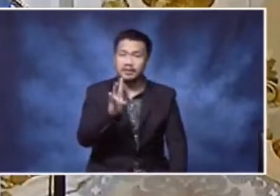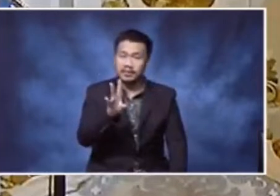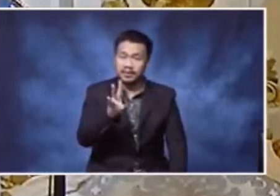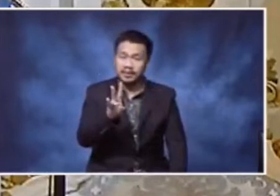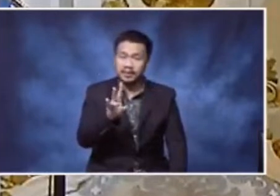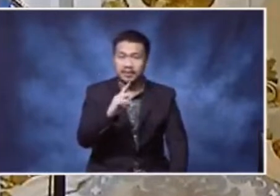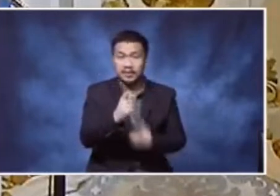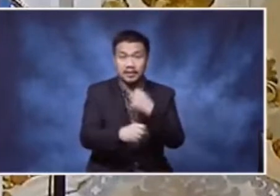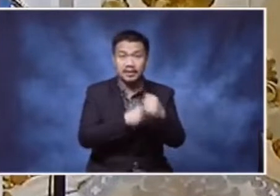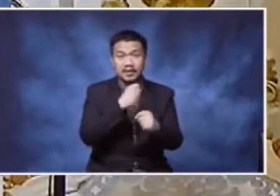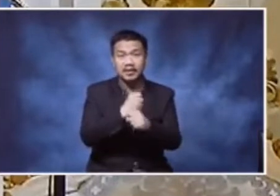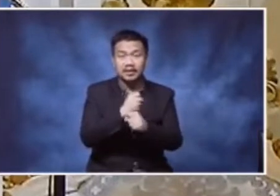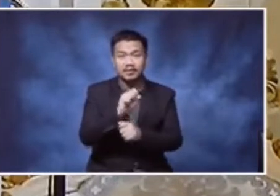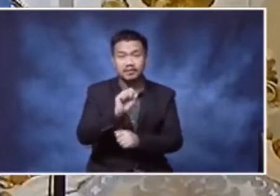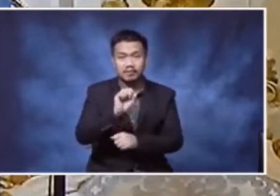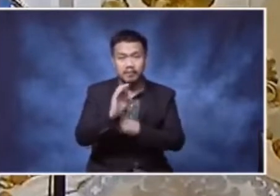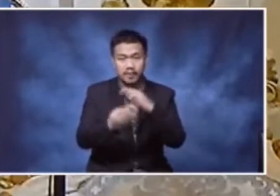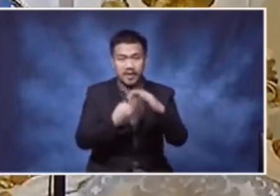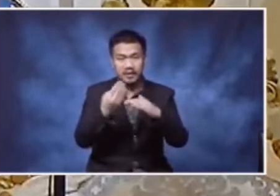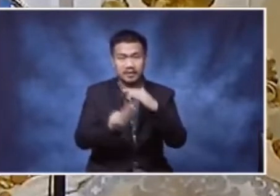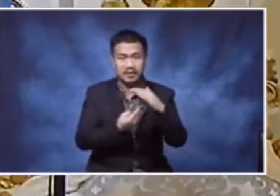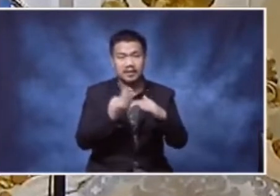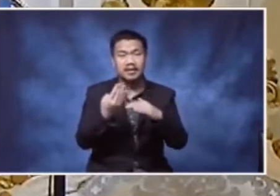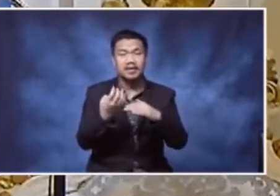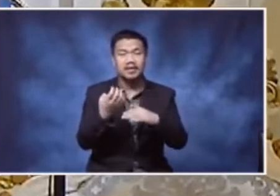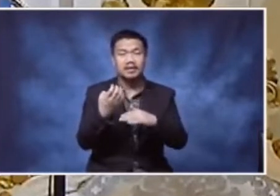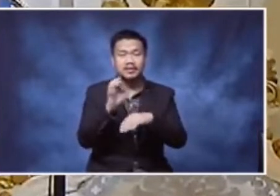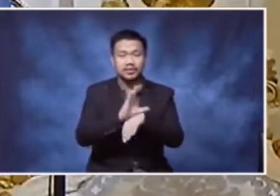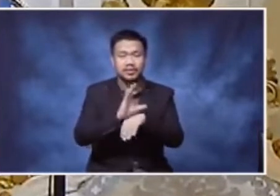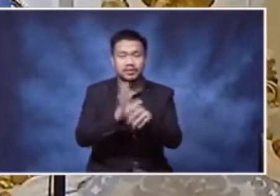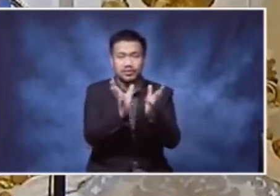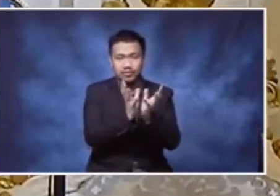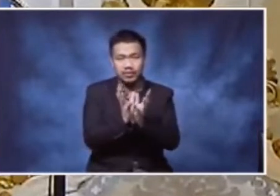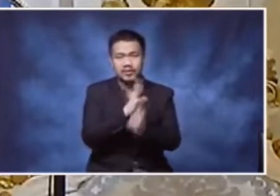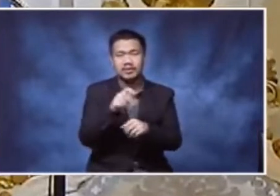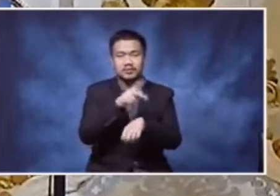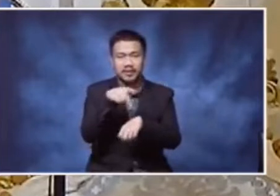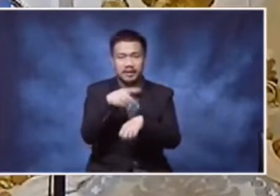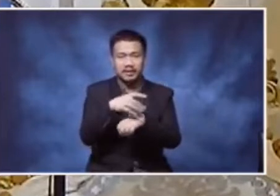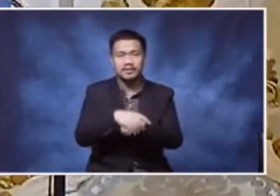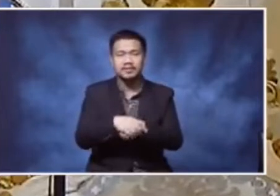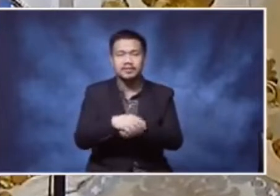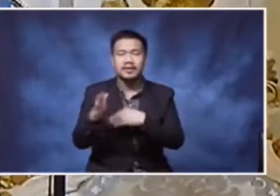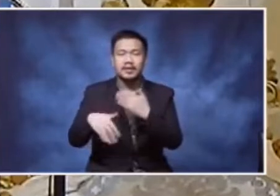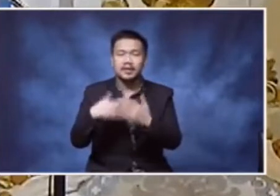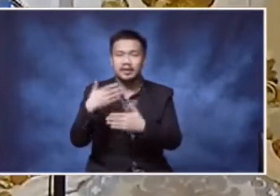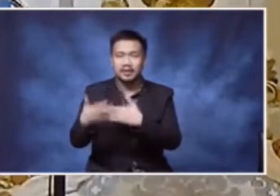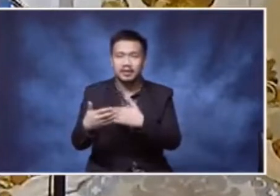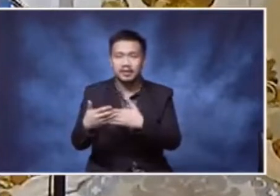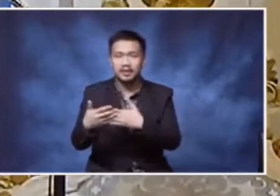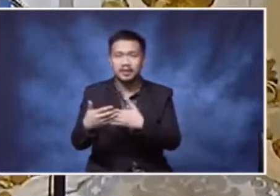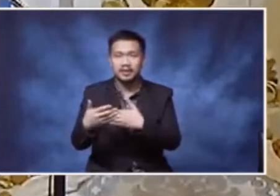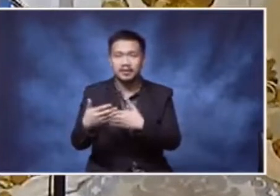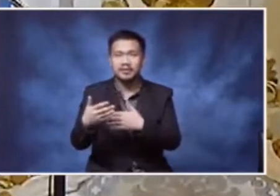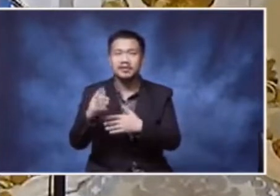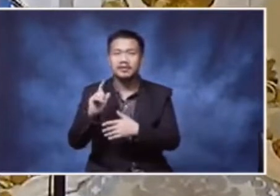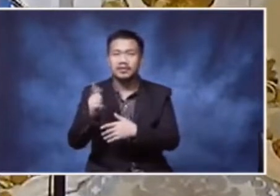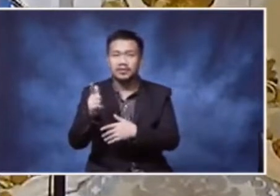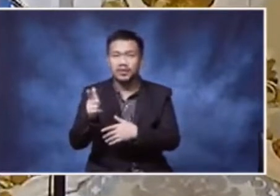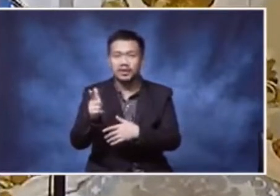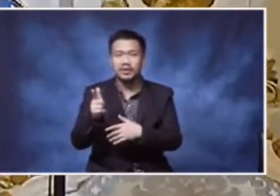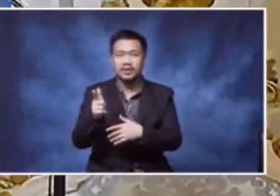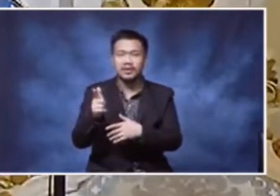2017, Year of the BECs and of the Parish, at Year of the Poor, at yung paksa natin ng Year of